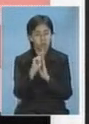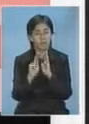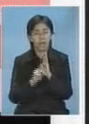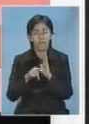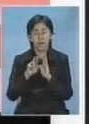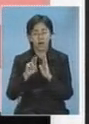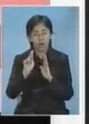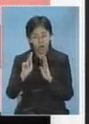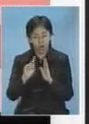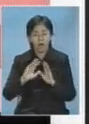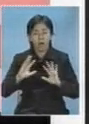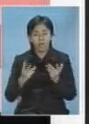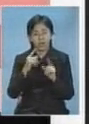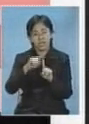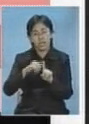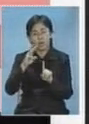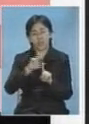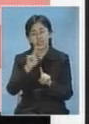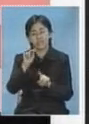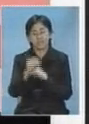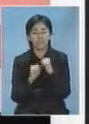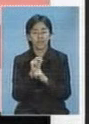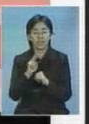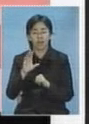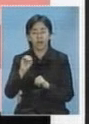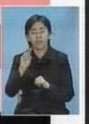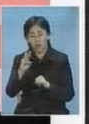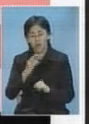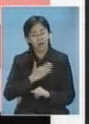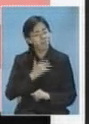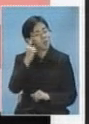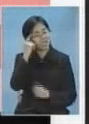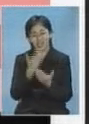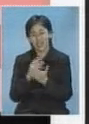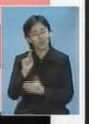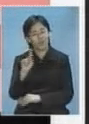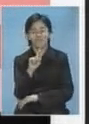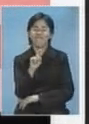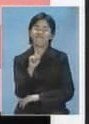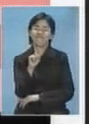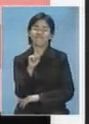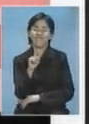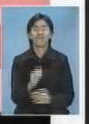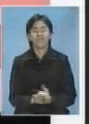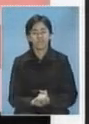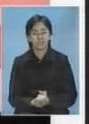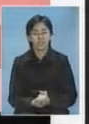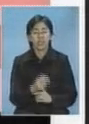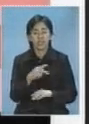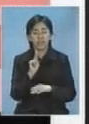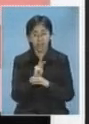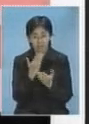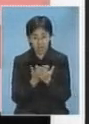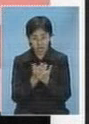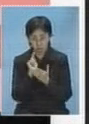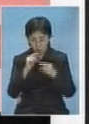หมดเขต30มิถุนา2556เหลือเวลาอีกไม่กี่เดือนผมเชื่อว่าท่านกู้ไม่ทันครับท่านประธานครับนี่คือเงิน